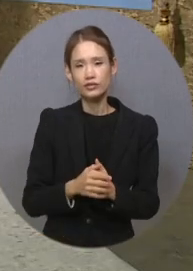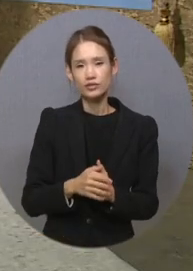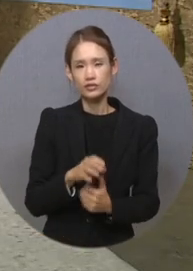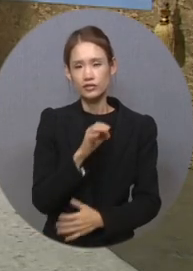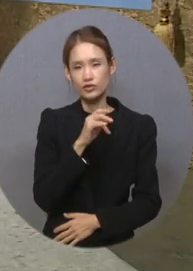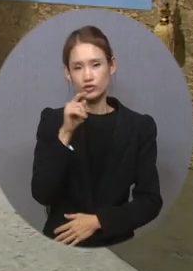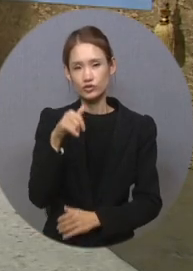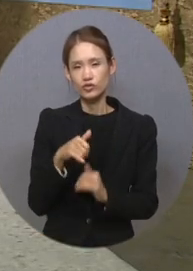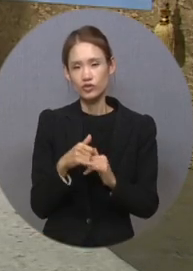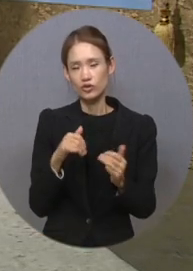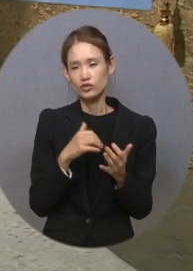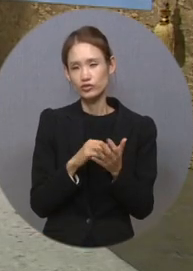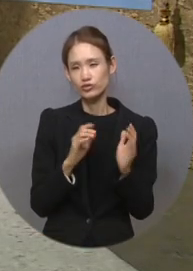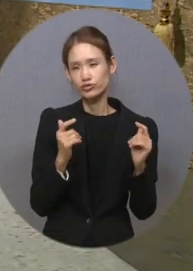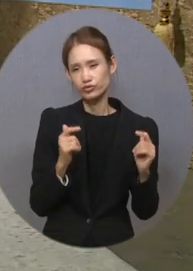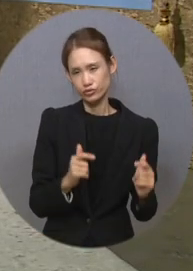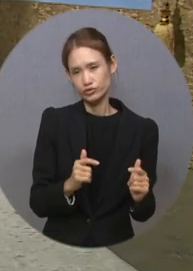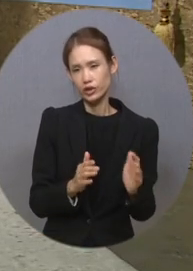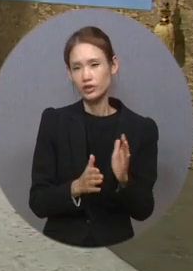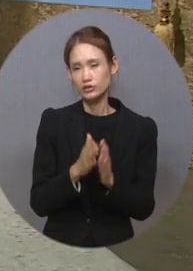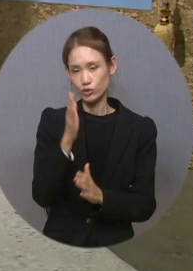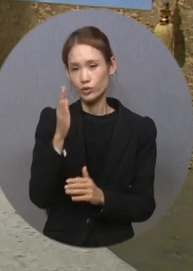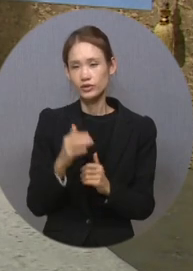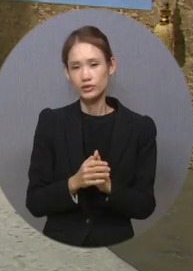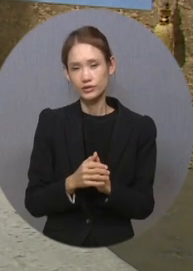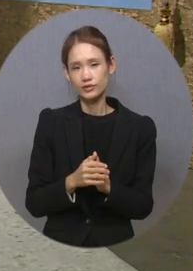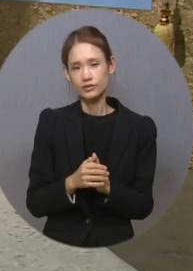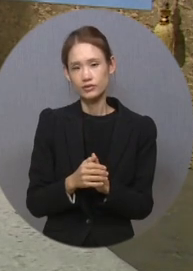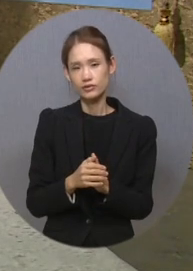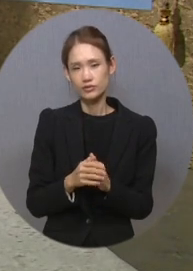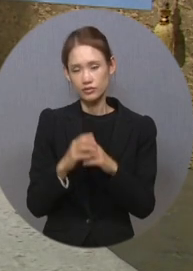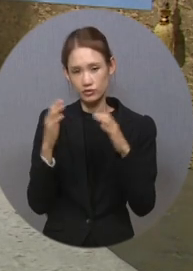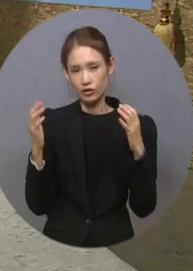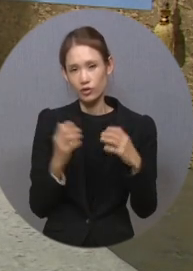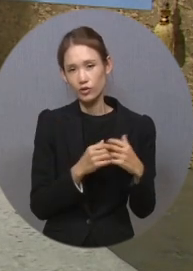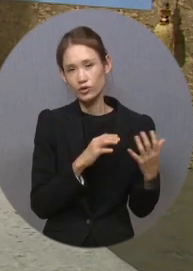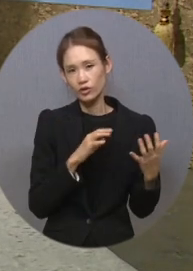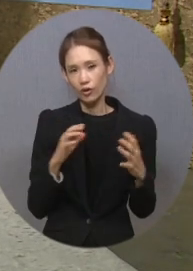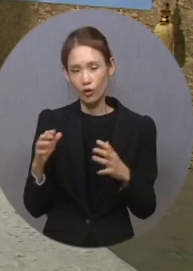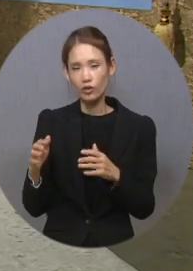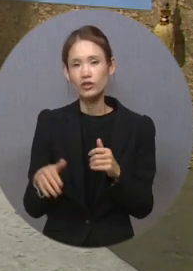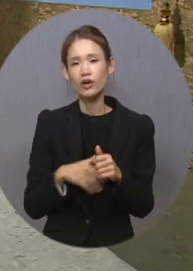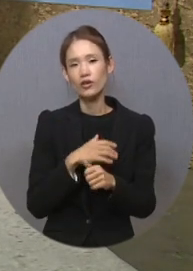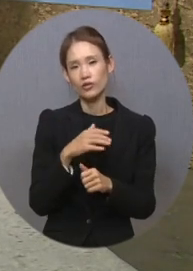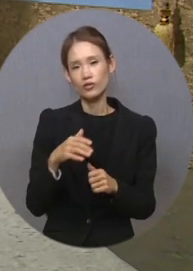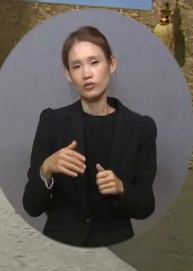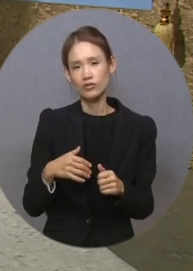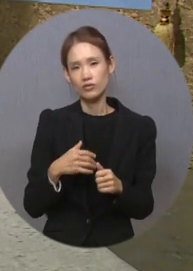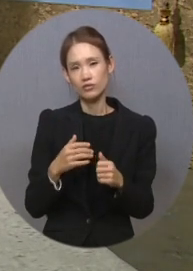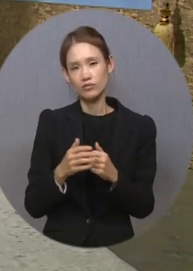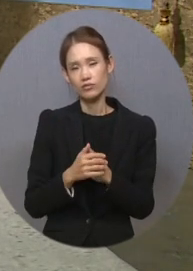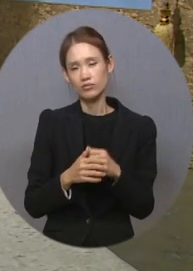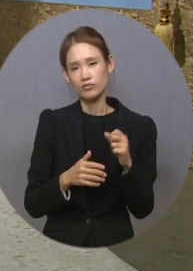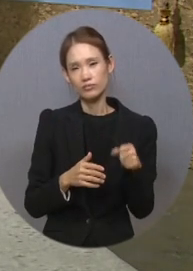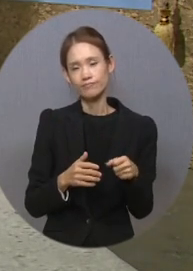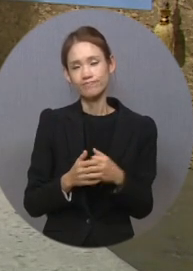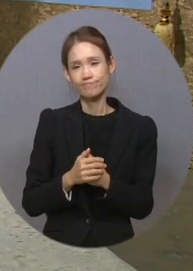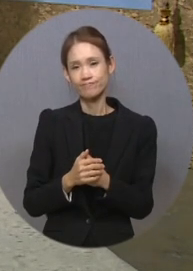여수도 인구가 줄어드는 도시입니다. 예. 전 세계적인 좀 추세이기도 하죠. 그렇죠. 근데